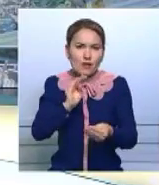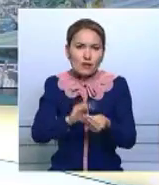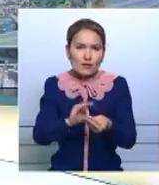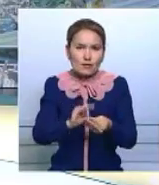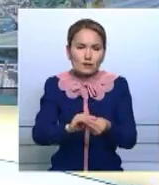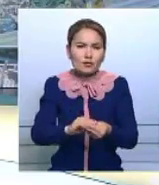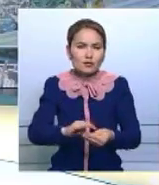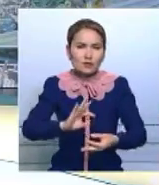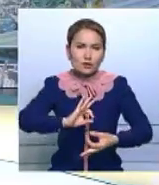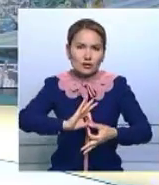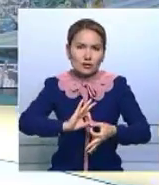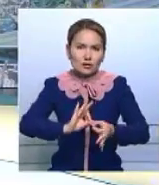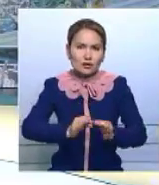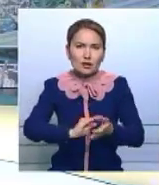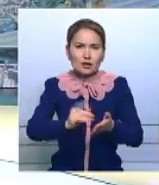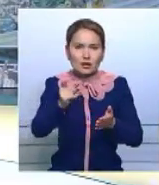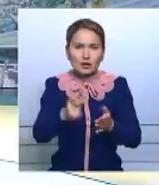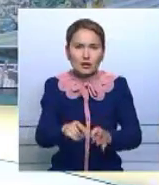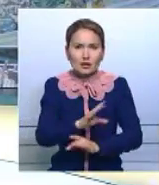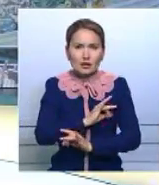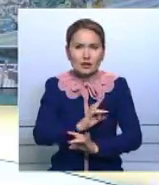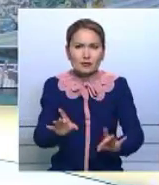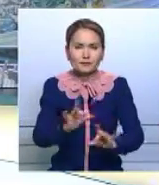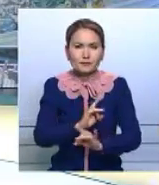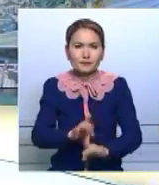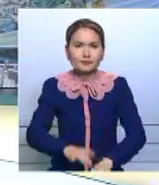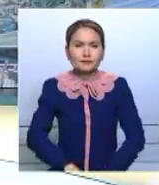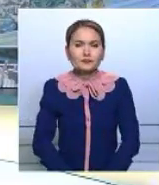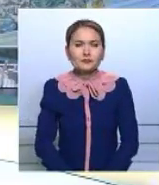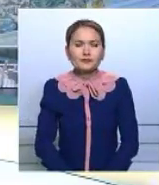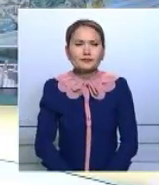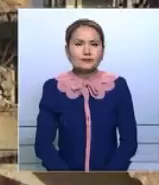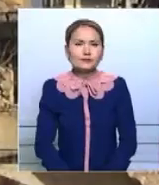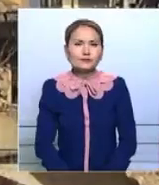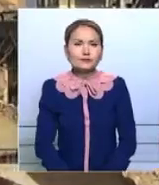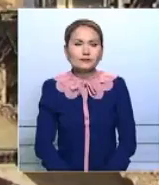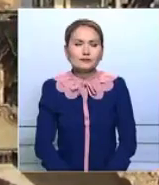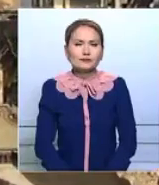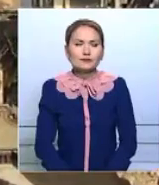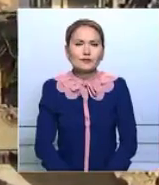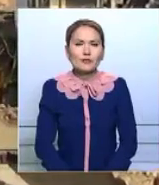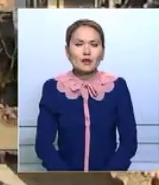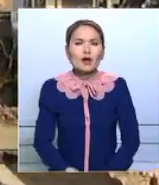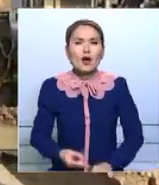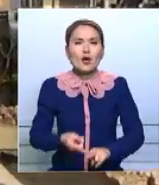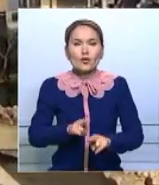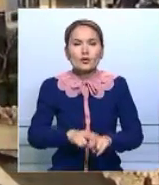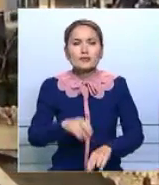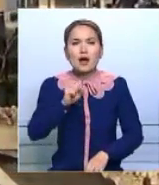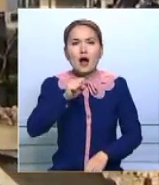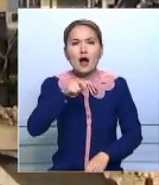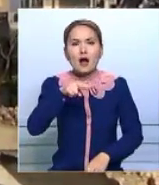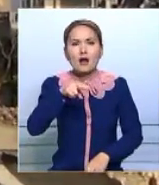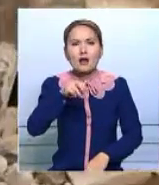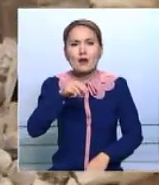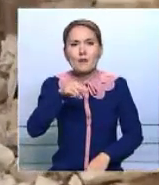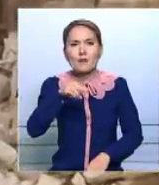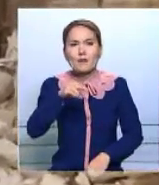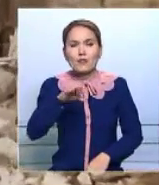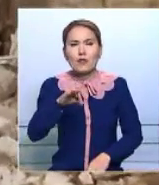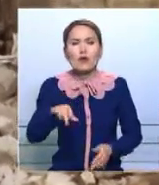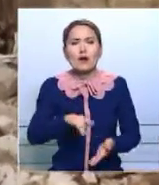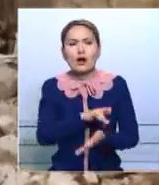сенгісі жоқ. Тақырыпты тілшіміз Жұлдыз Атагендиева тарқатады. Мынау Алеппо қаласы. Кезінде Сириядағы ең ірі